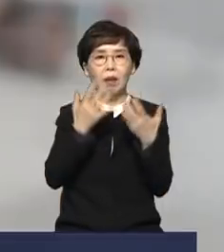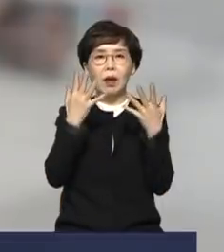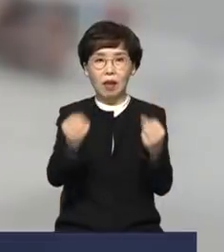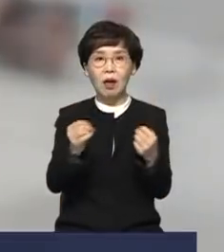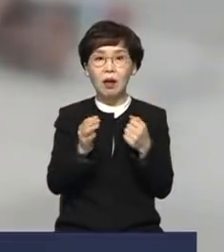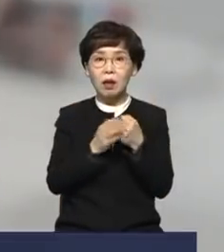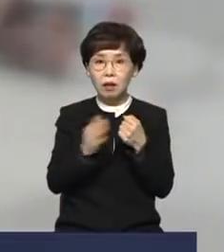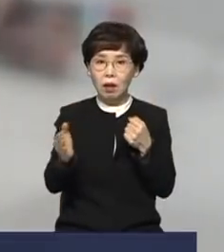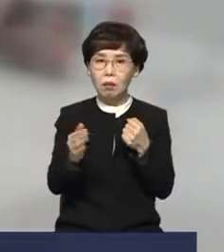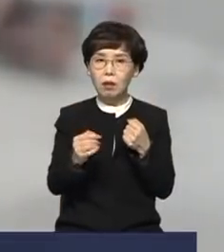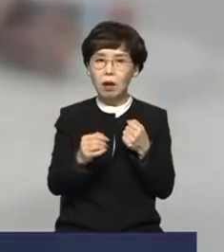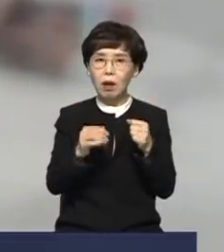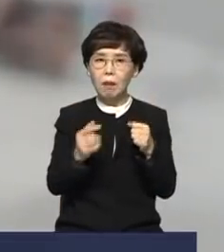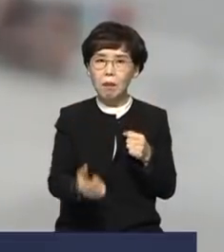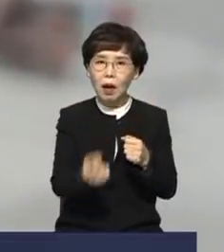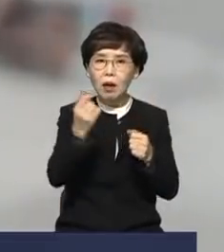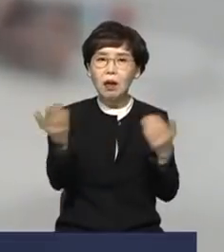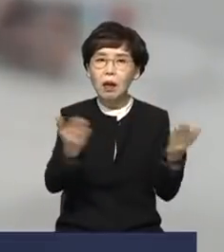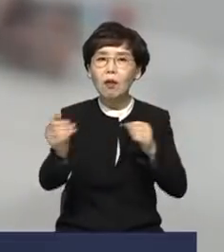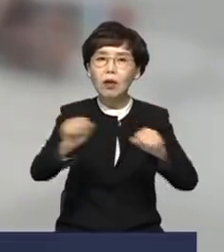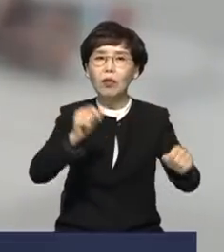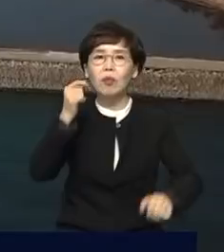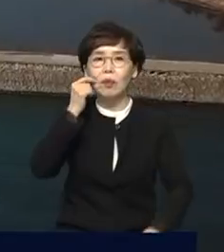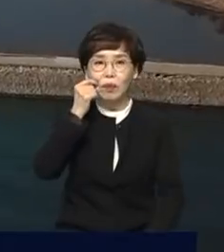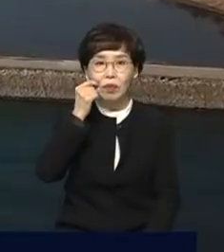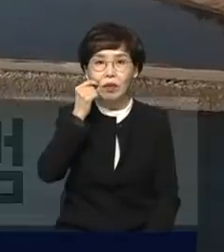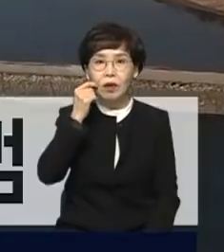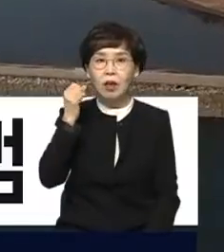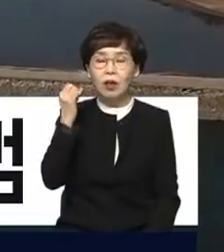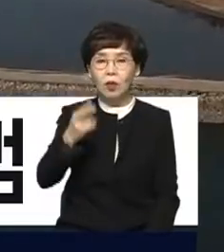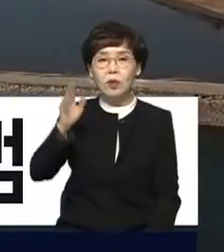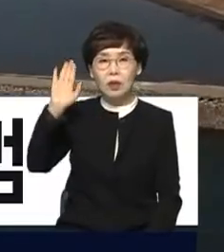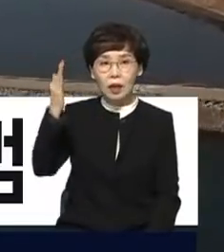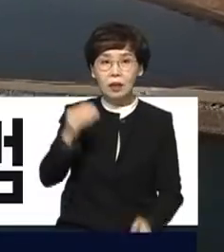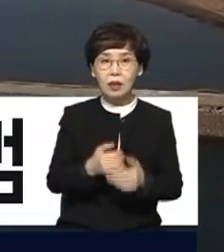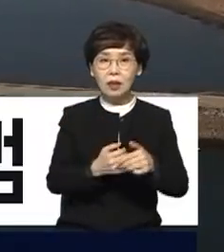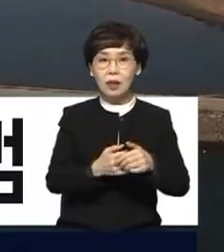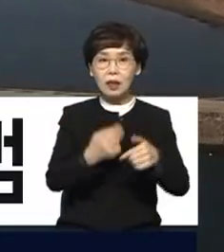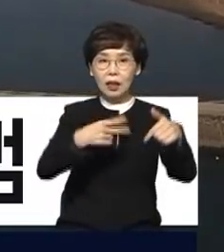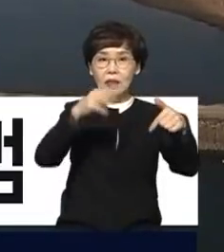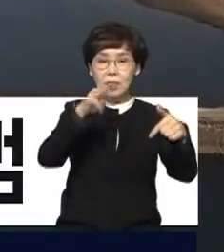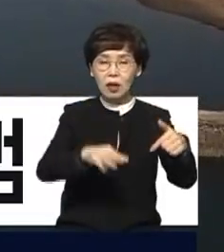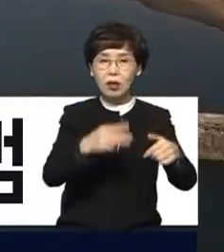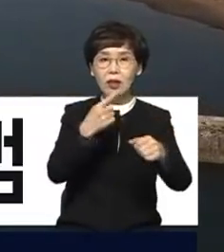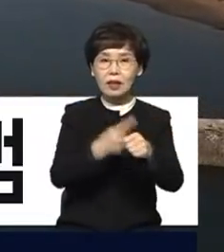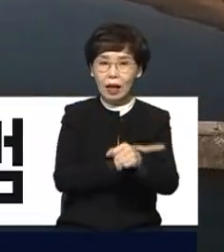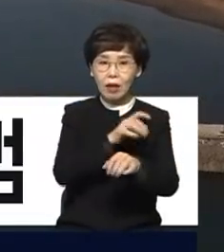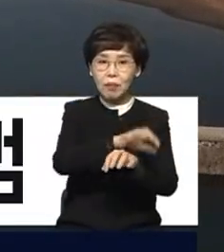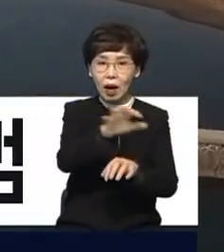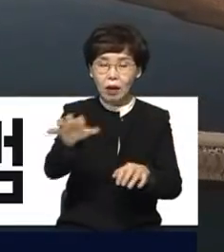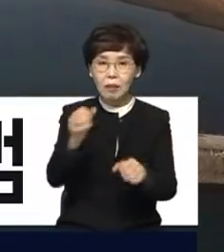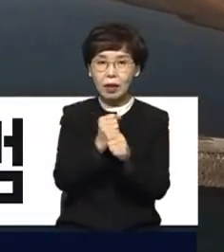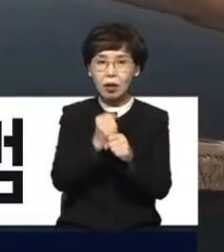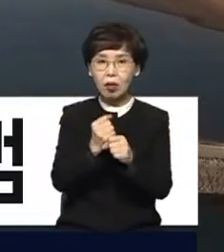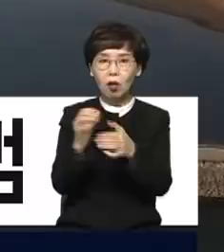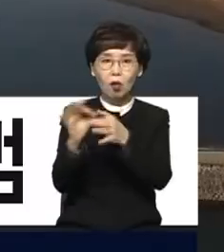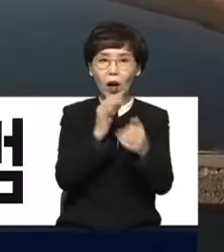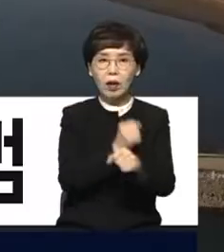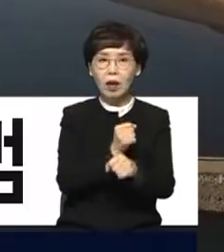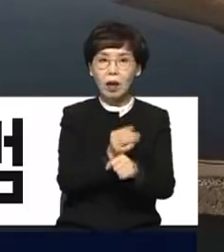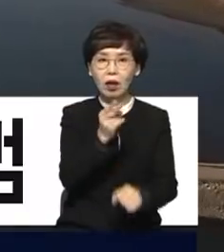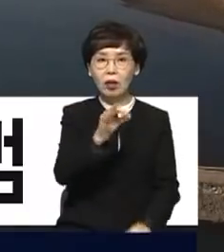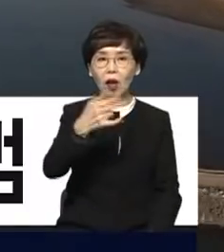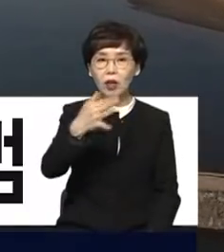않아 속도를 내지 못해왔습니다. 이런 가운데 최근 인천 에코랜드 조성과 관련한 영흥